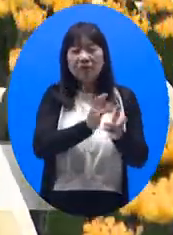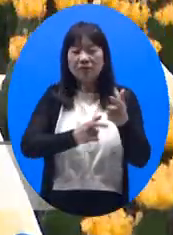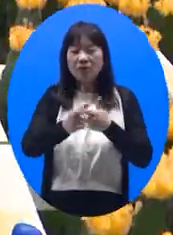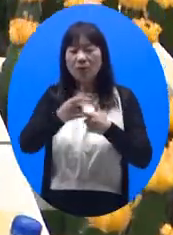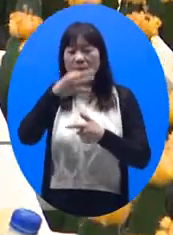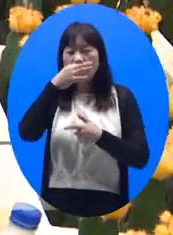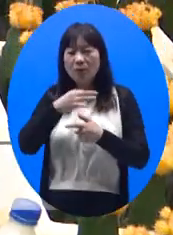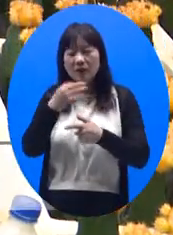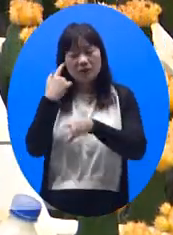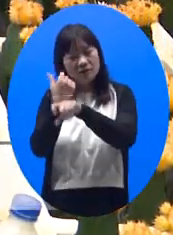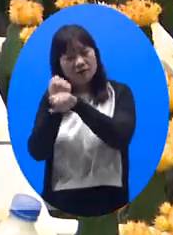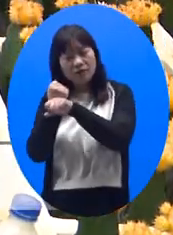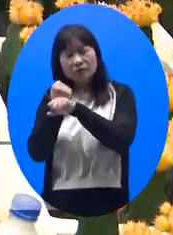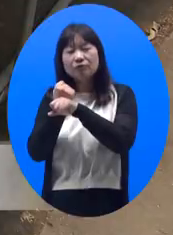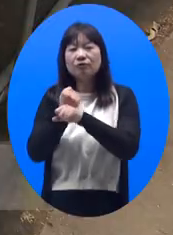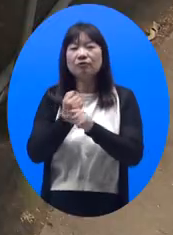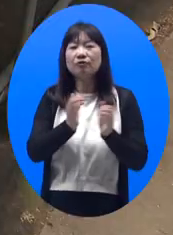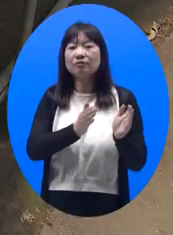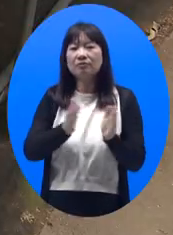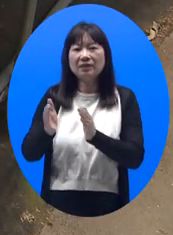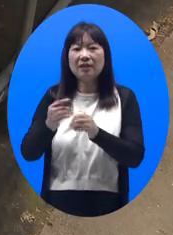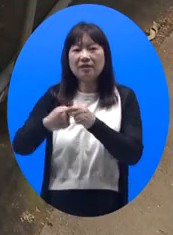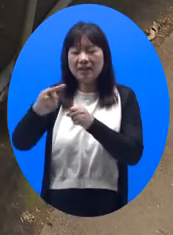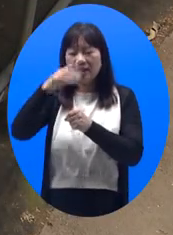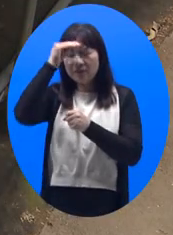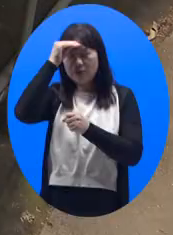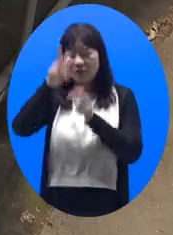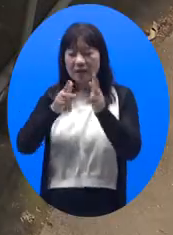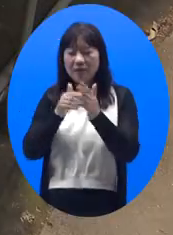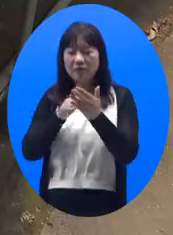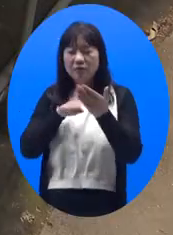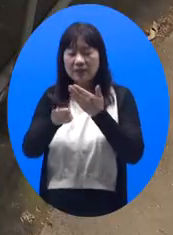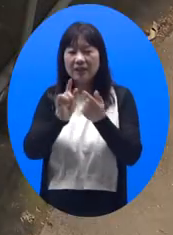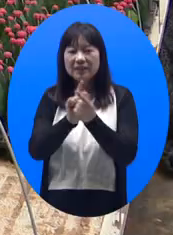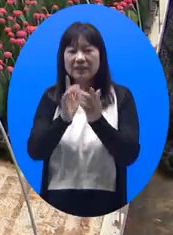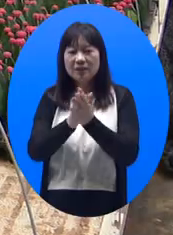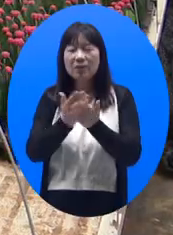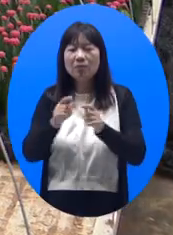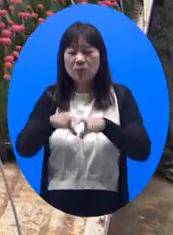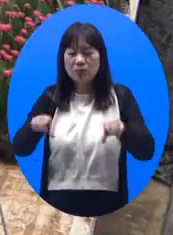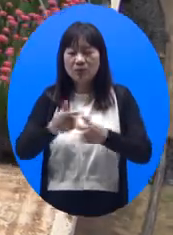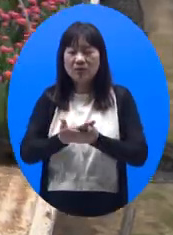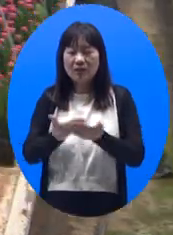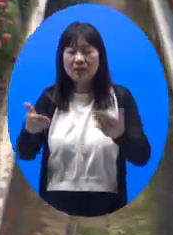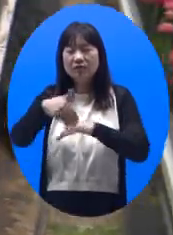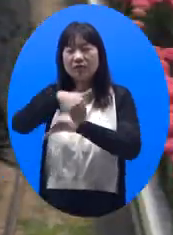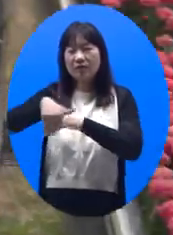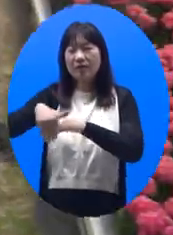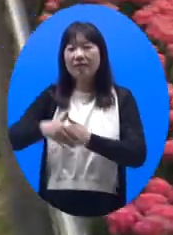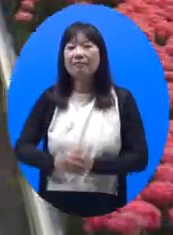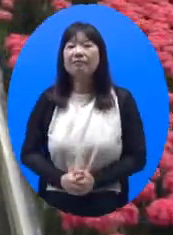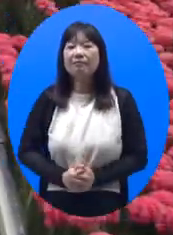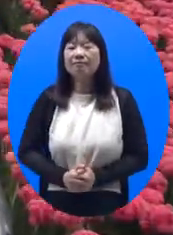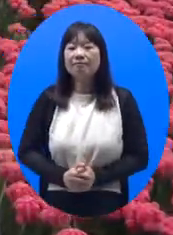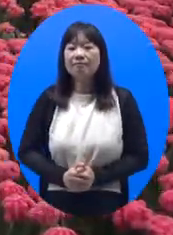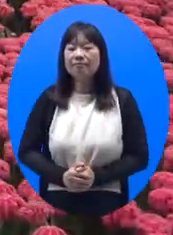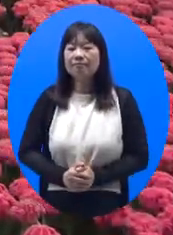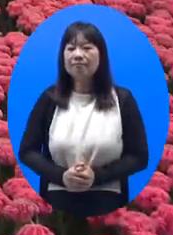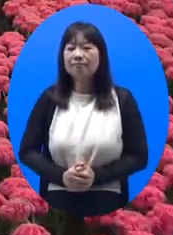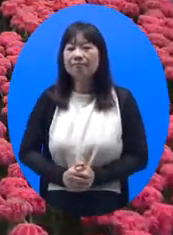효율적인 설치 조합을 연구해 내년에 시범 사업 후 농가에 보급한다는 계획입니다. 경기지TV 이슬비입니다.